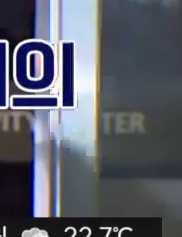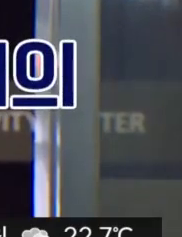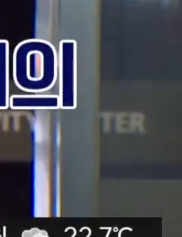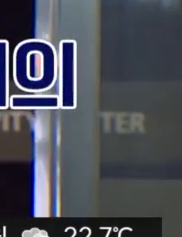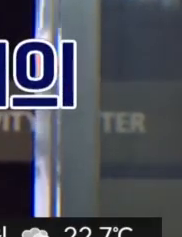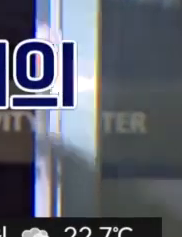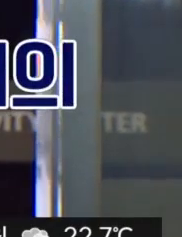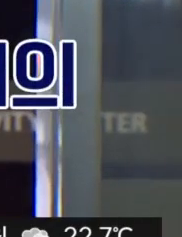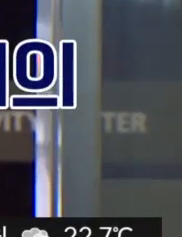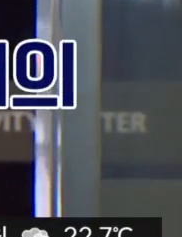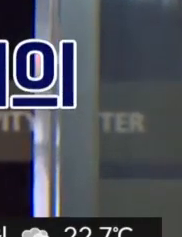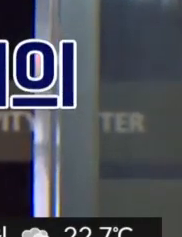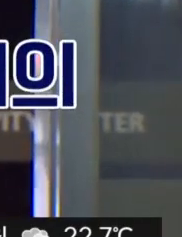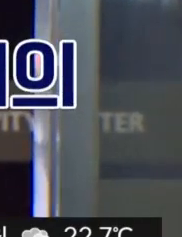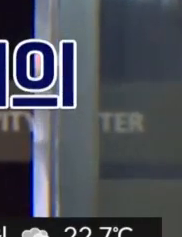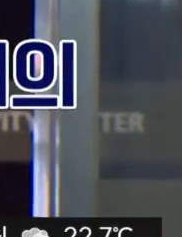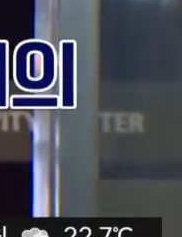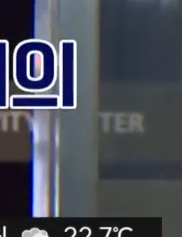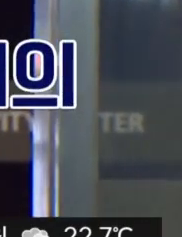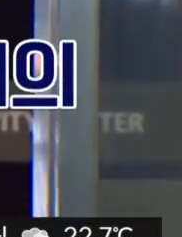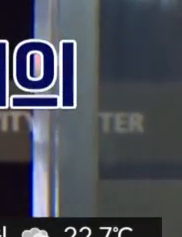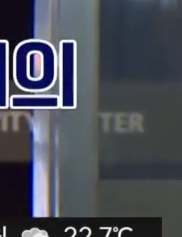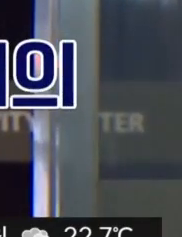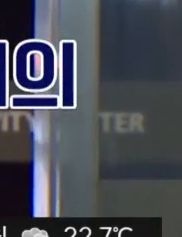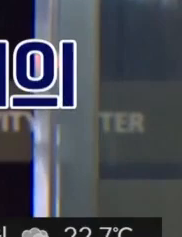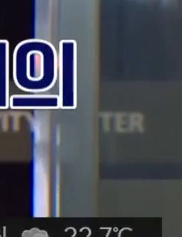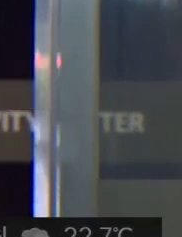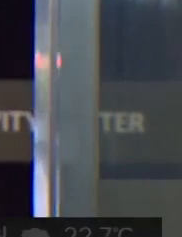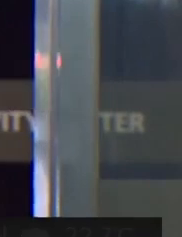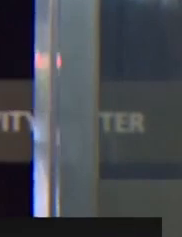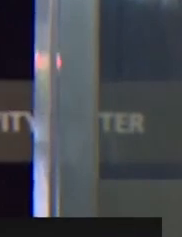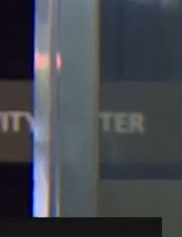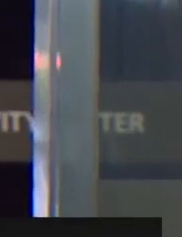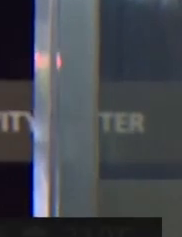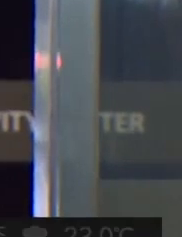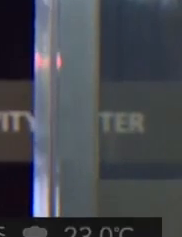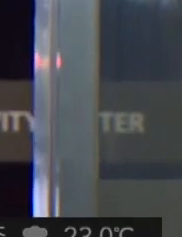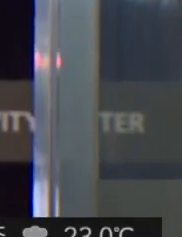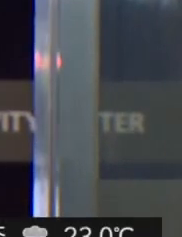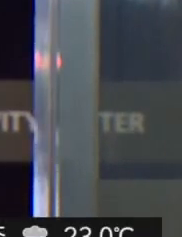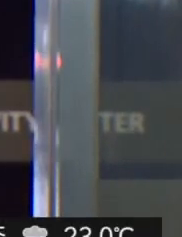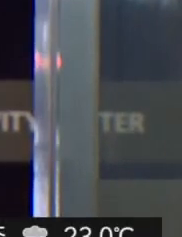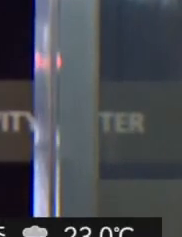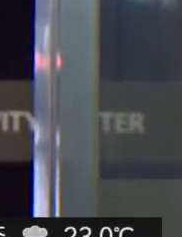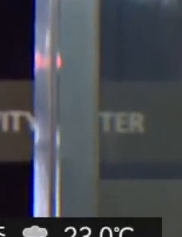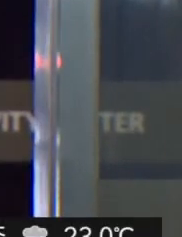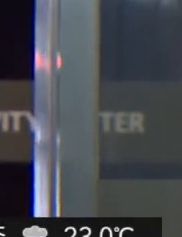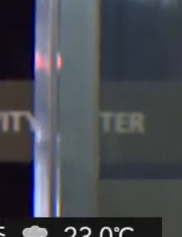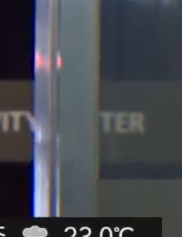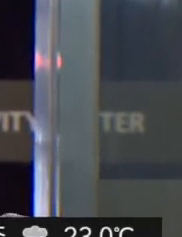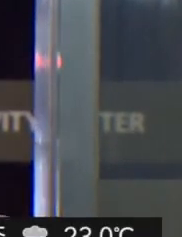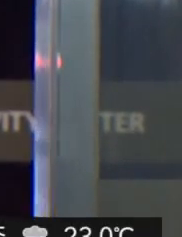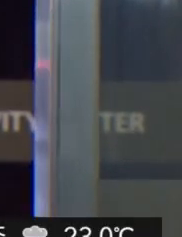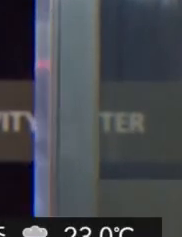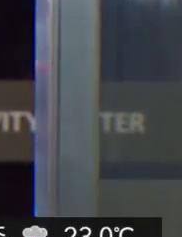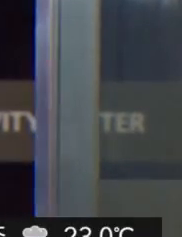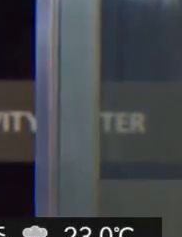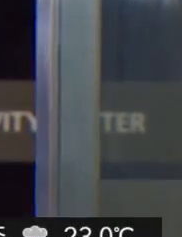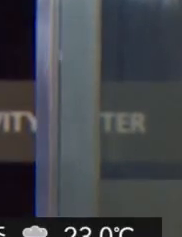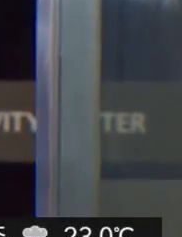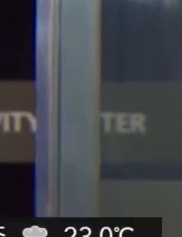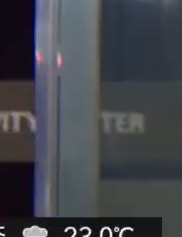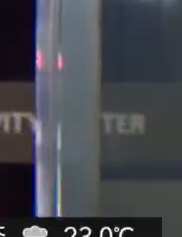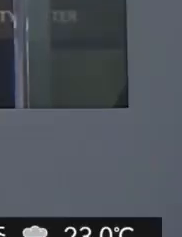사적인 직장에서의 관여된 바는 전혀 없습니다. 저는 그런 그 일에 관여된 적이 없다.